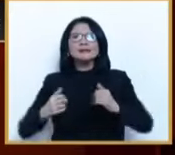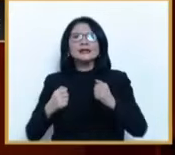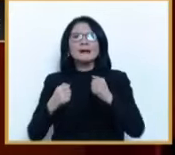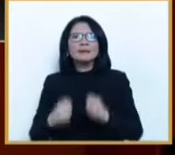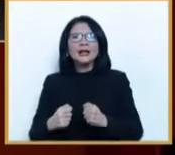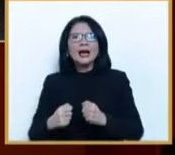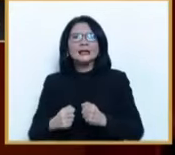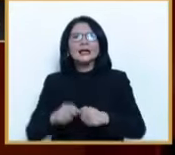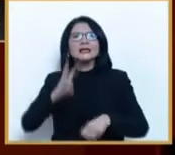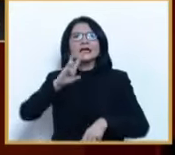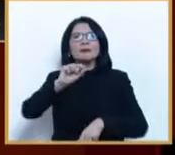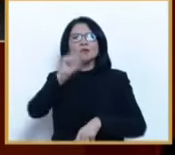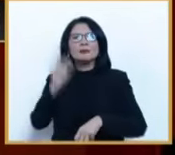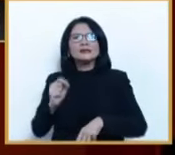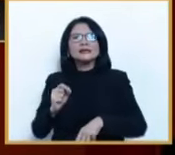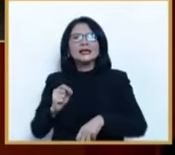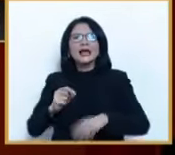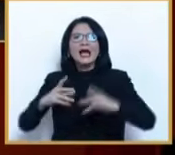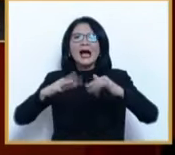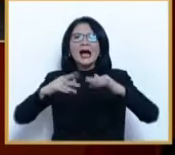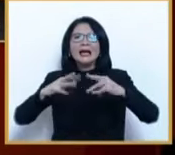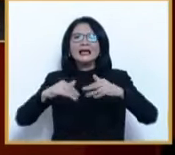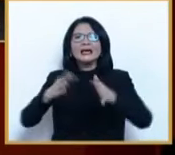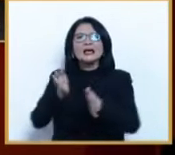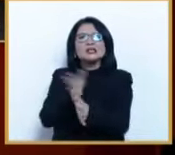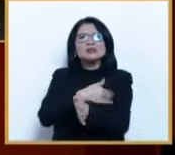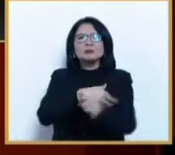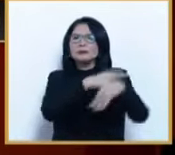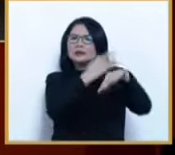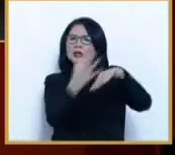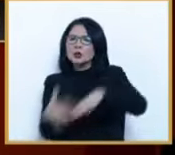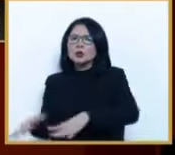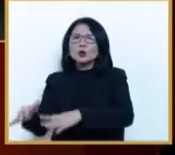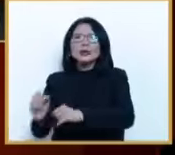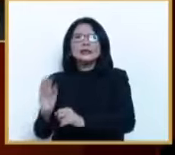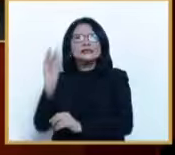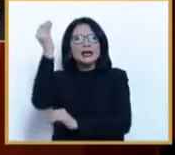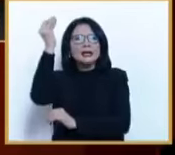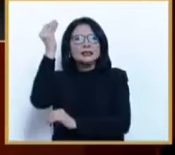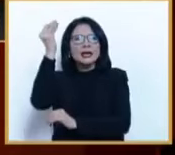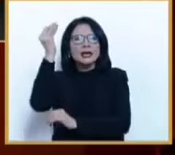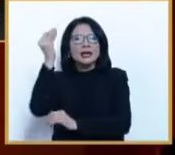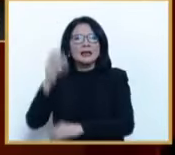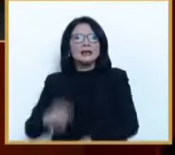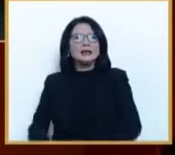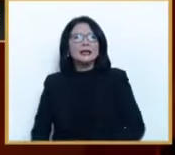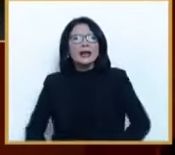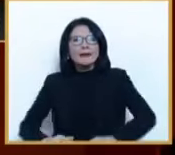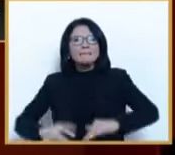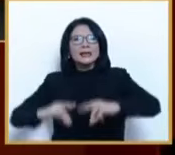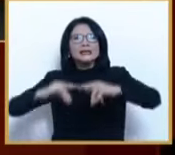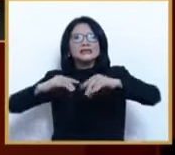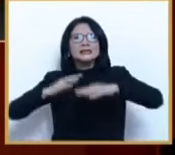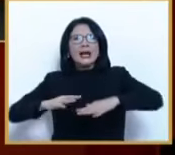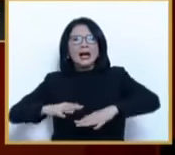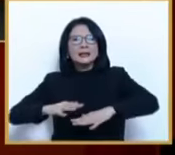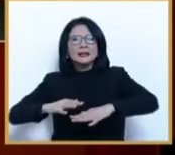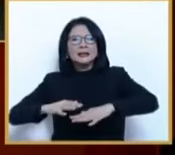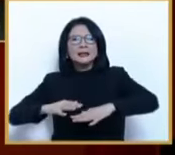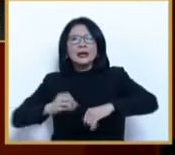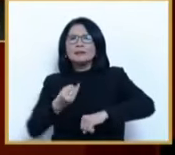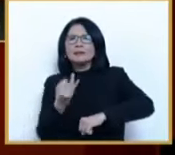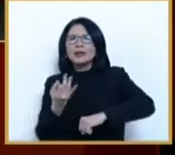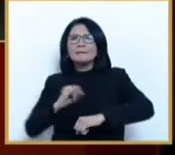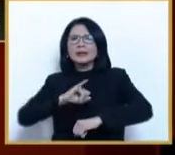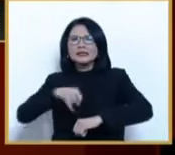30% air sebelum digelontorkan ke Jakarta jadi banjir ditahan dulu sekian jam Setelah